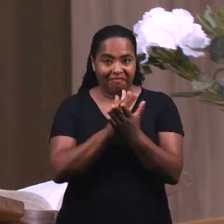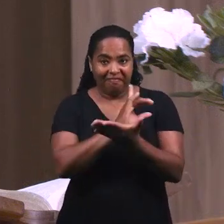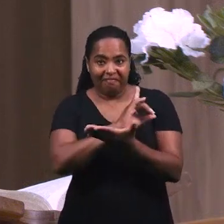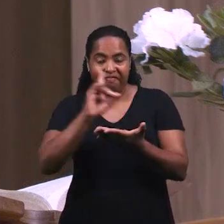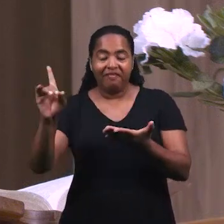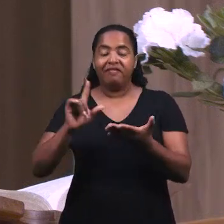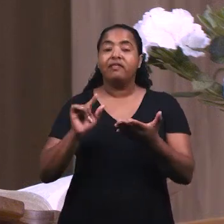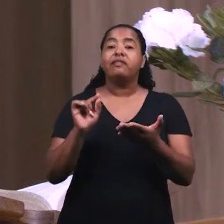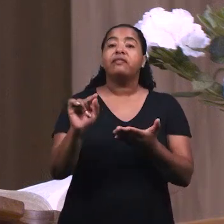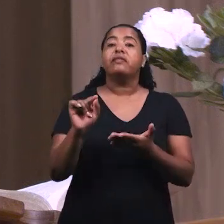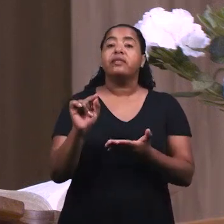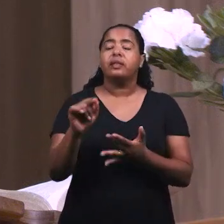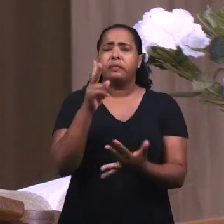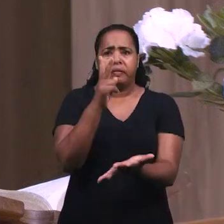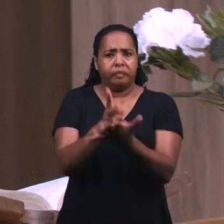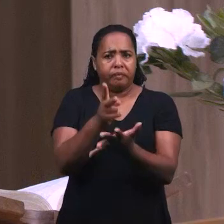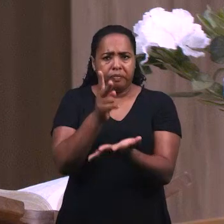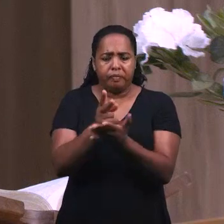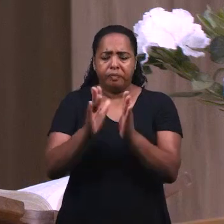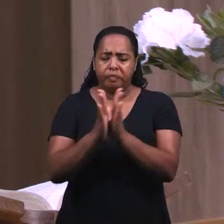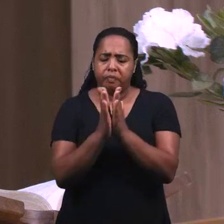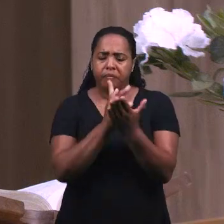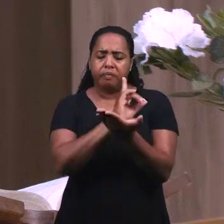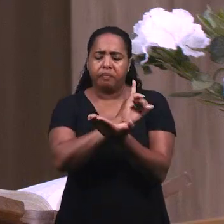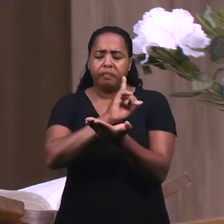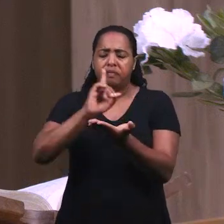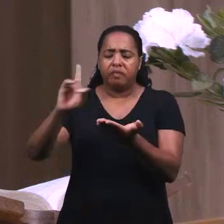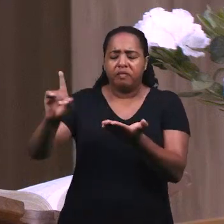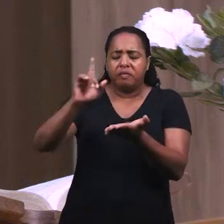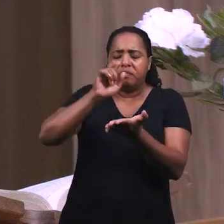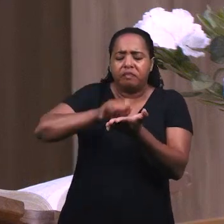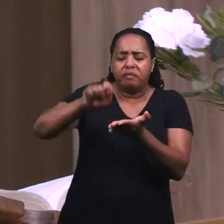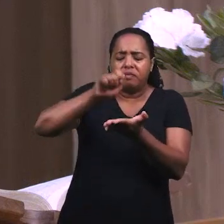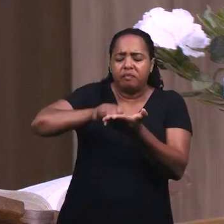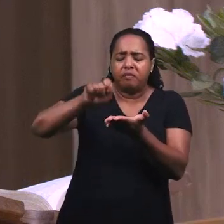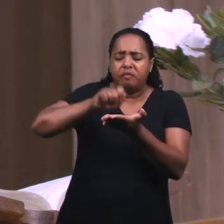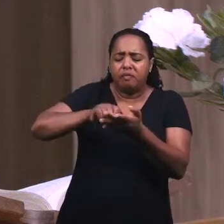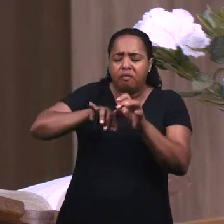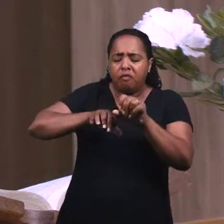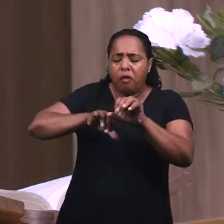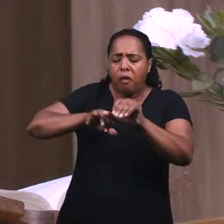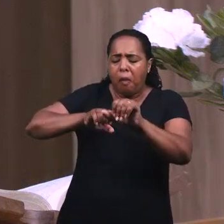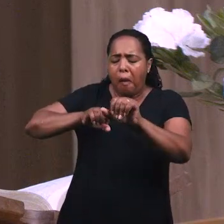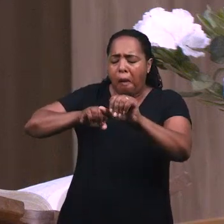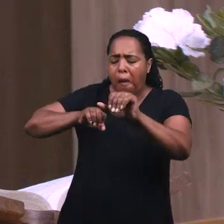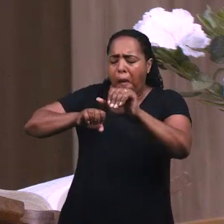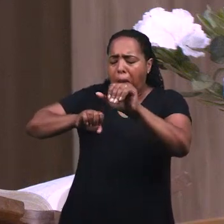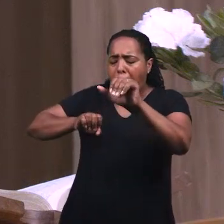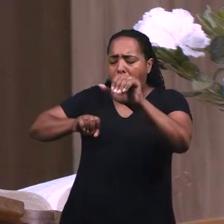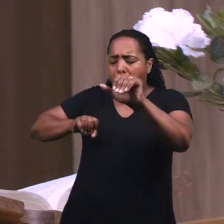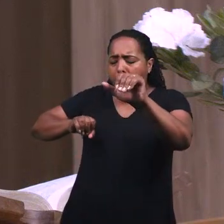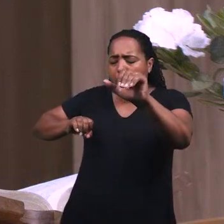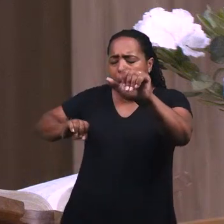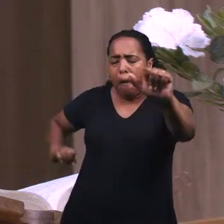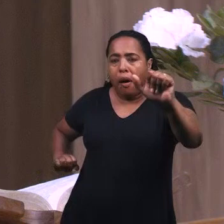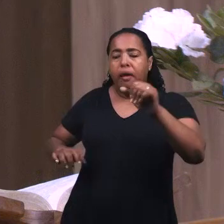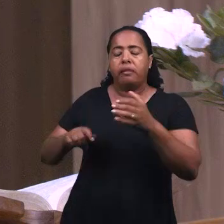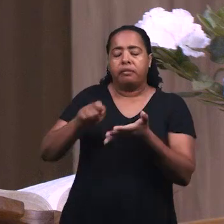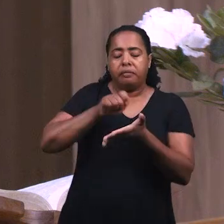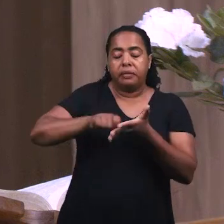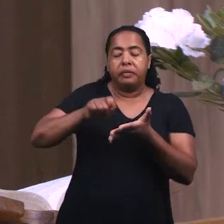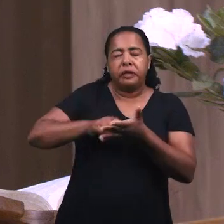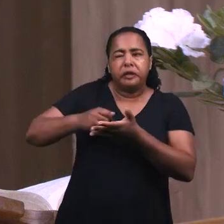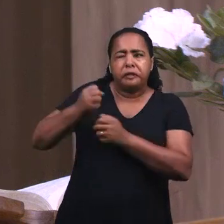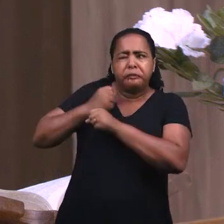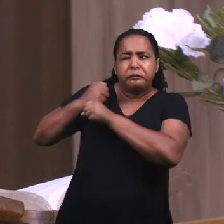de Dieu, c'est que malgré la Bible sacrée a été écrite il y a beaucoup d'années,